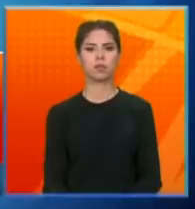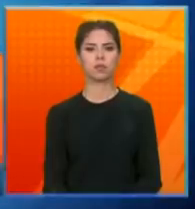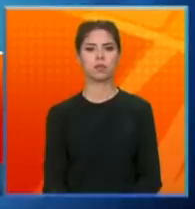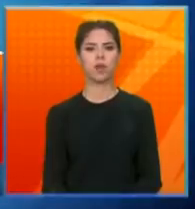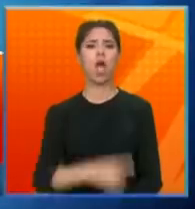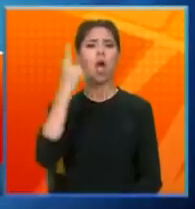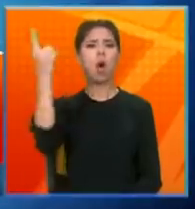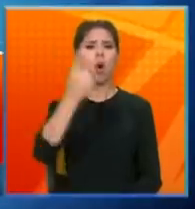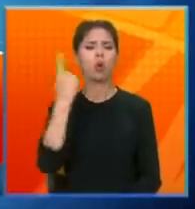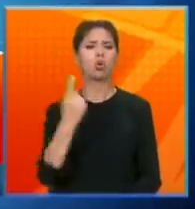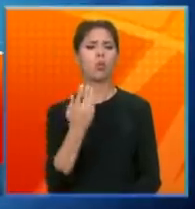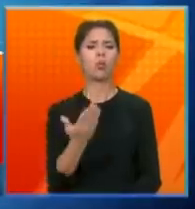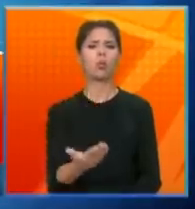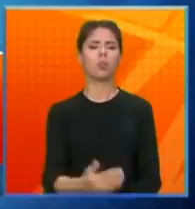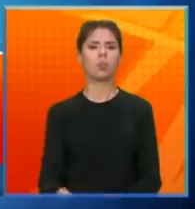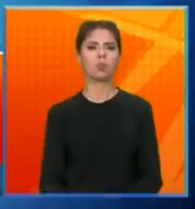Hortum,